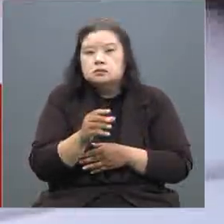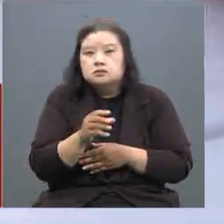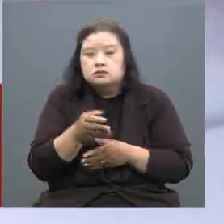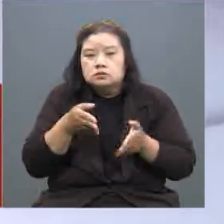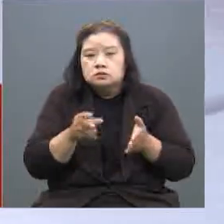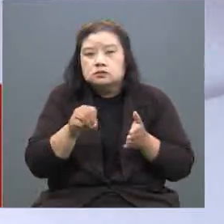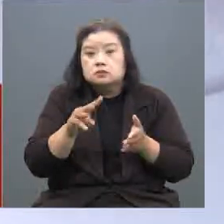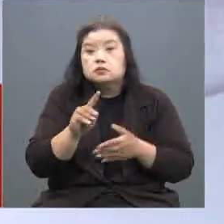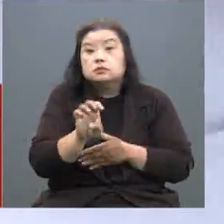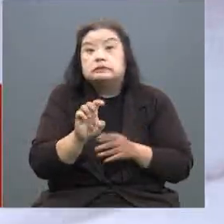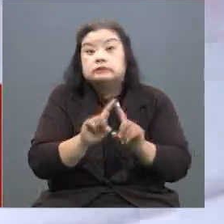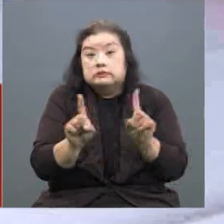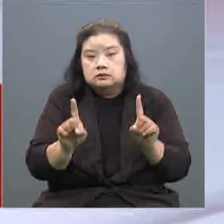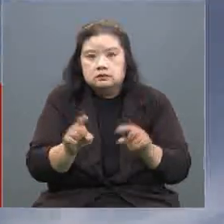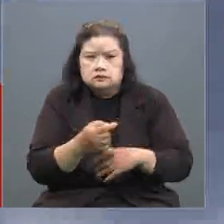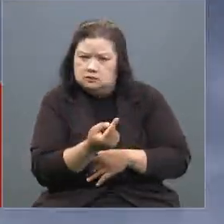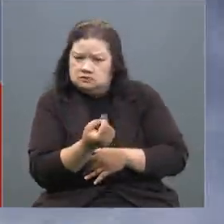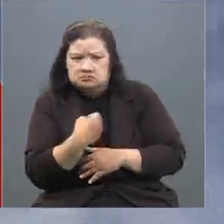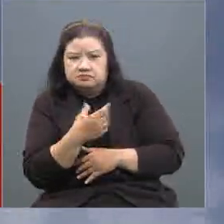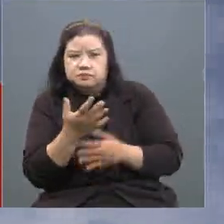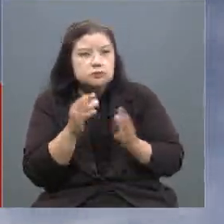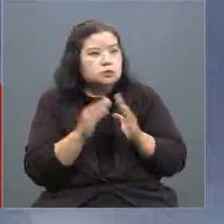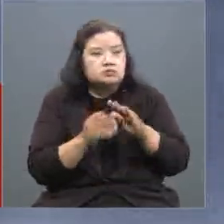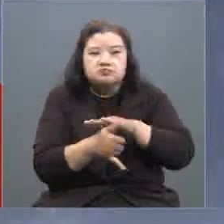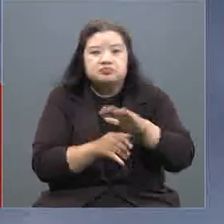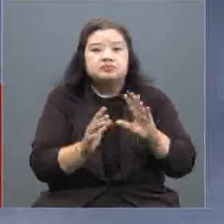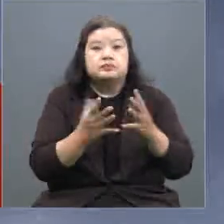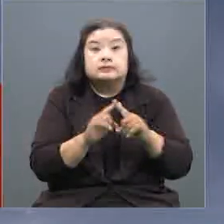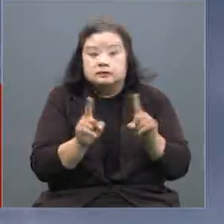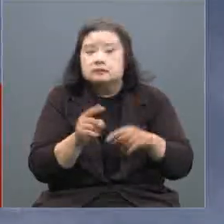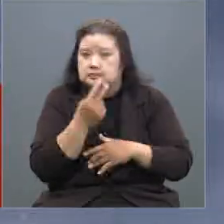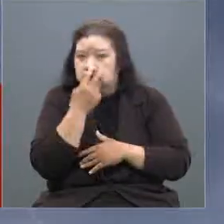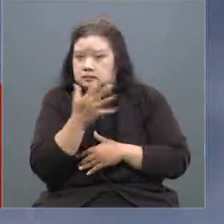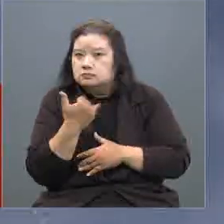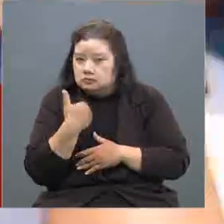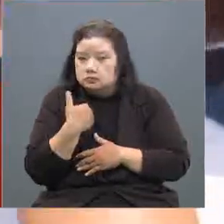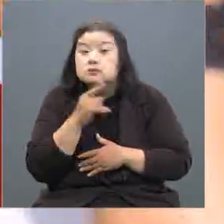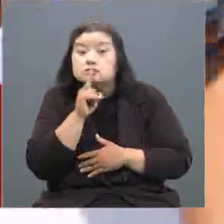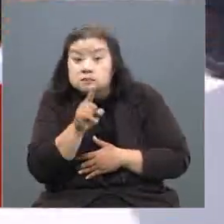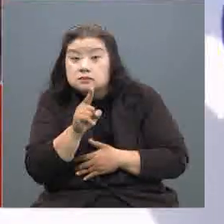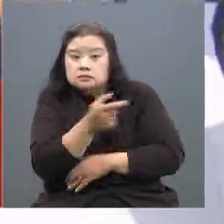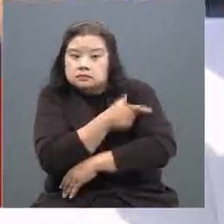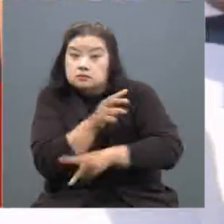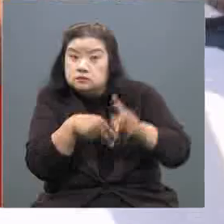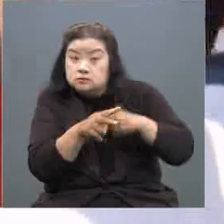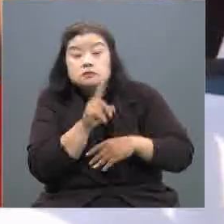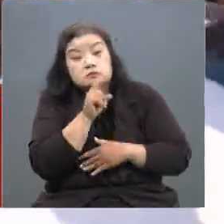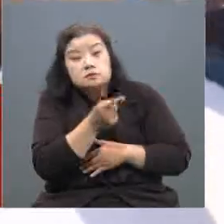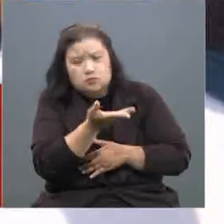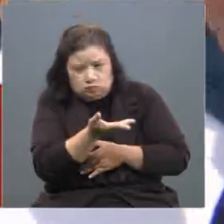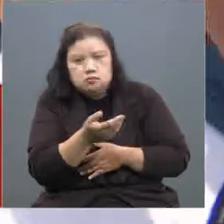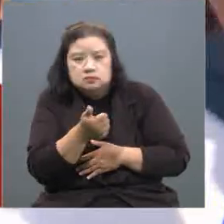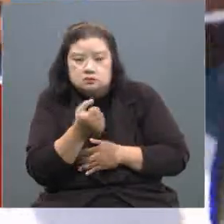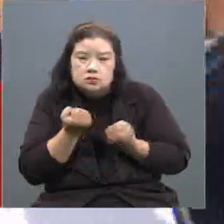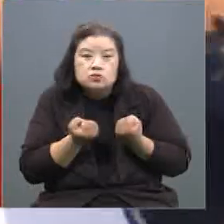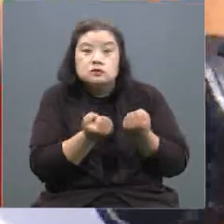ามแต่ว่าสุดท้ายก็ไม่ได้ให้คำตอบใดๆนะคะเพียงแต่ว่าทางเจ้าหน้าที่ที่ไปเนี่ยมีการพูดคุยกับรปภ.ของหมู่บ้านเพื่อจะประสานเข้าไป